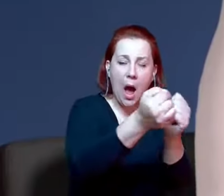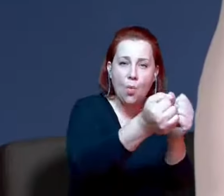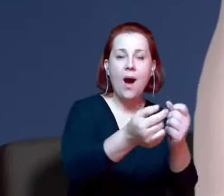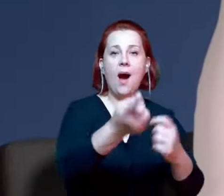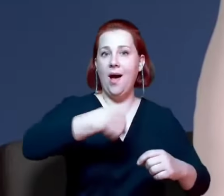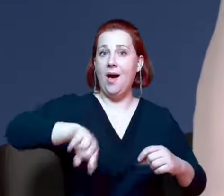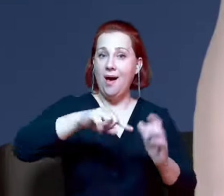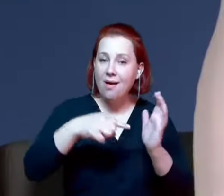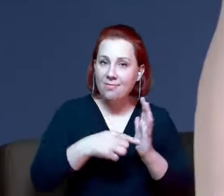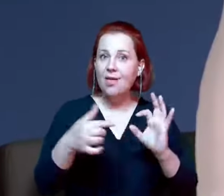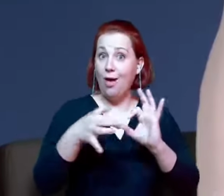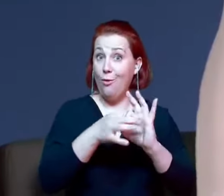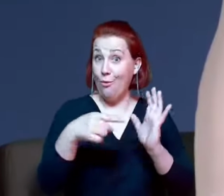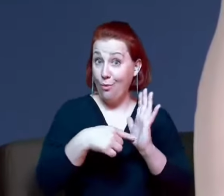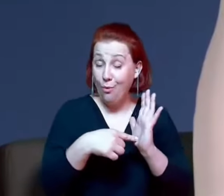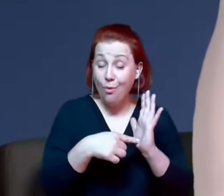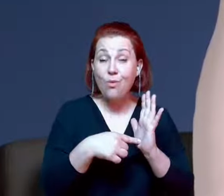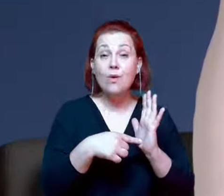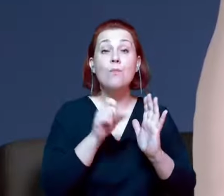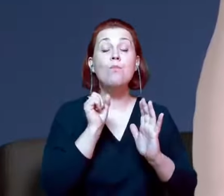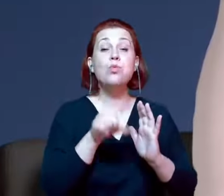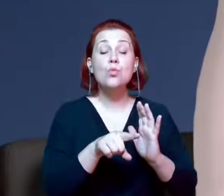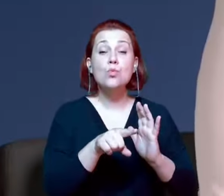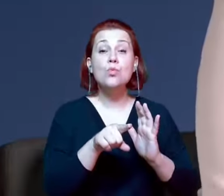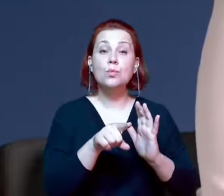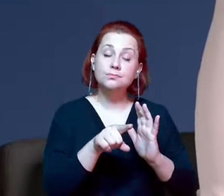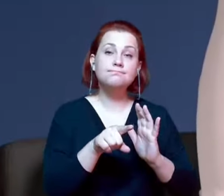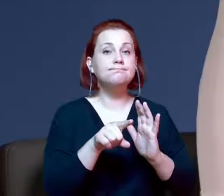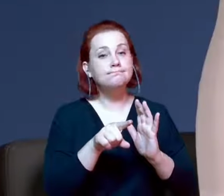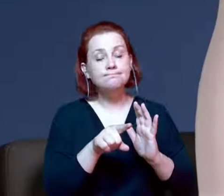Abu Dhabi łączą takie